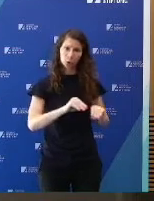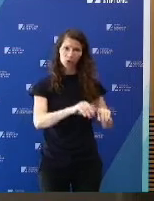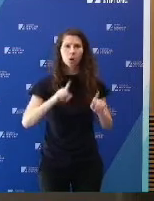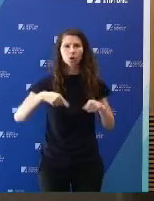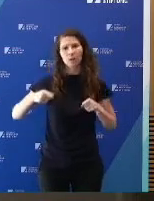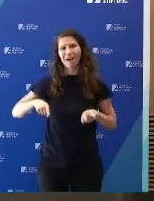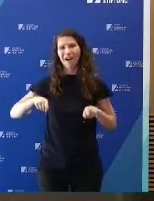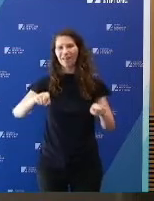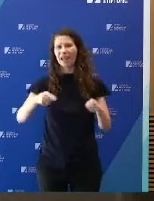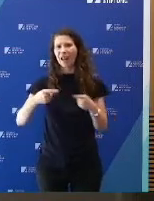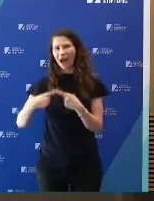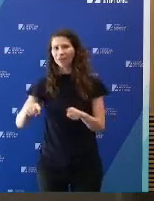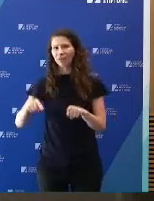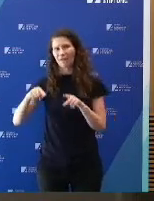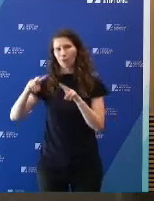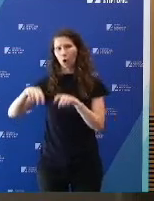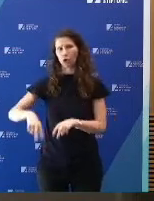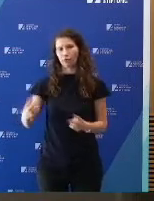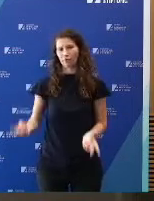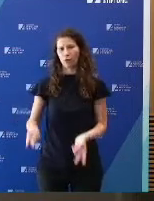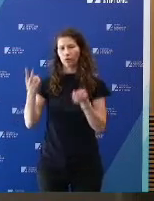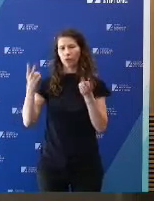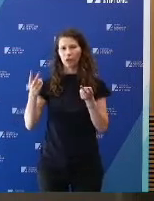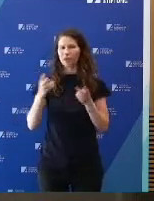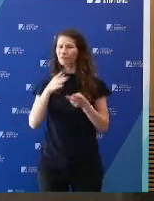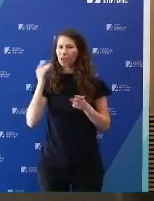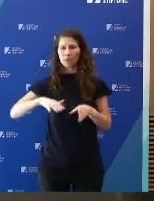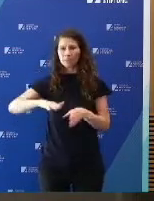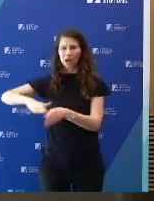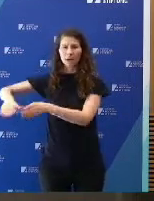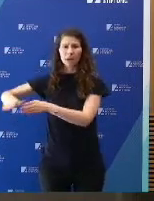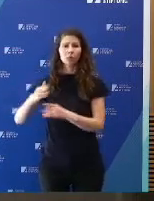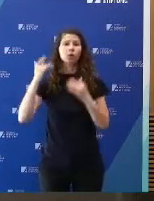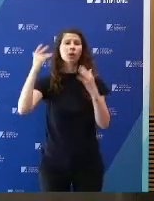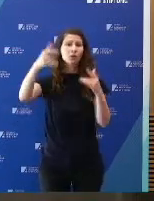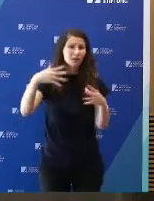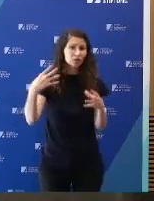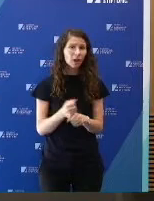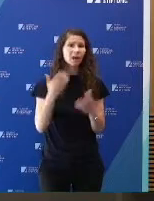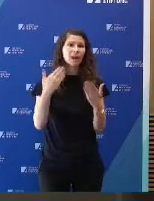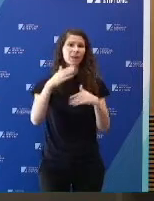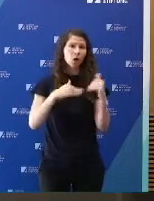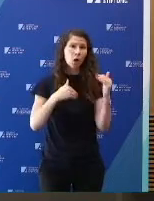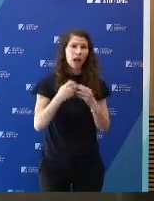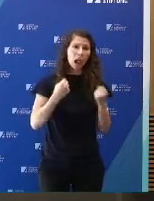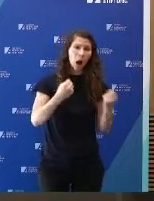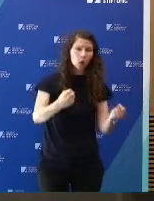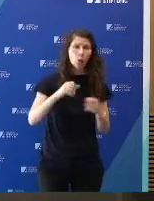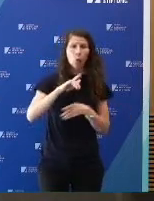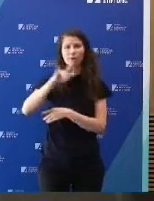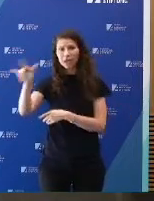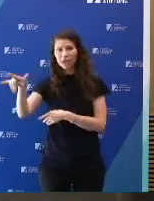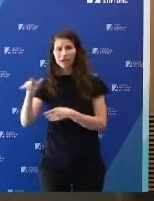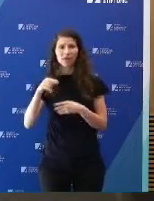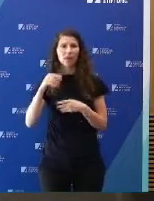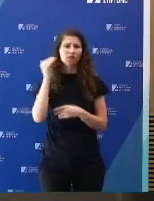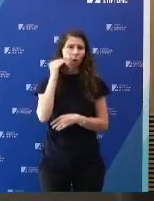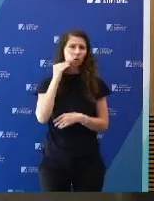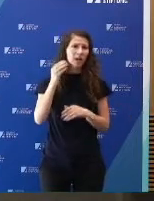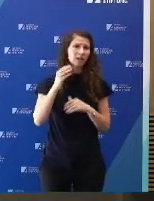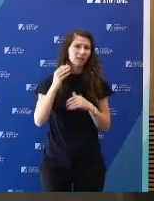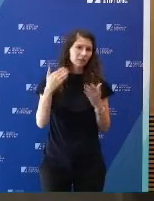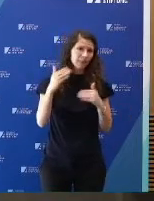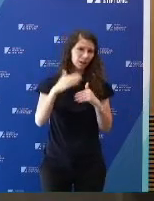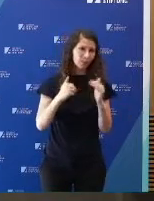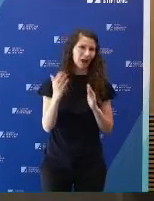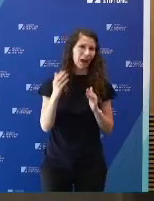vielen unterschiedlichen Bereichen, um dann irgendwann klimaneutral fliegen zu können, klimaneutral Auto fahren zu können, klimaneutral zu wohnen, klimaneutral zu leben. Das muss